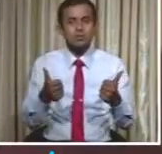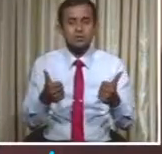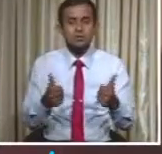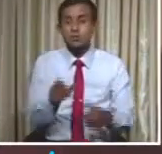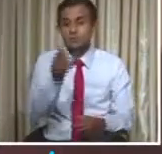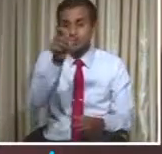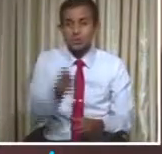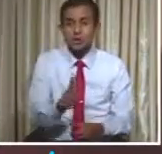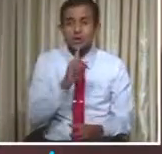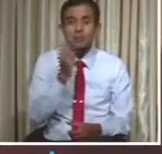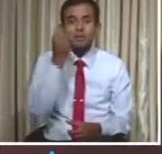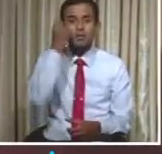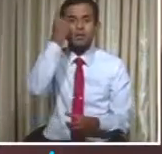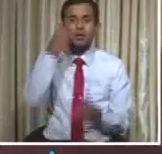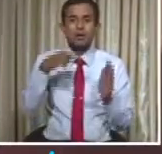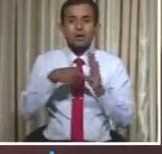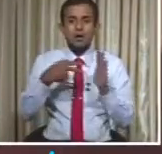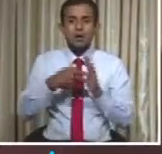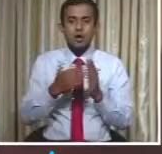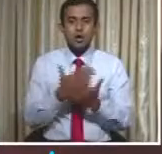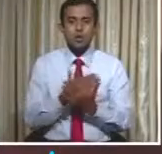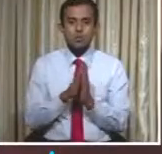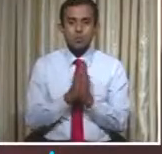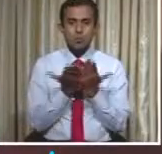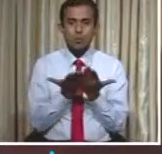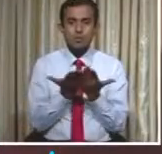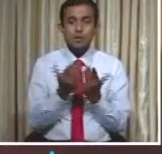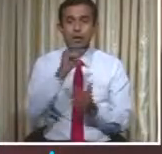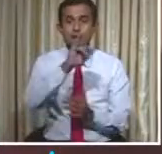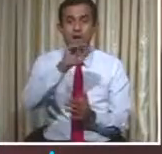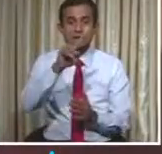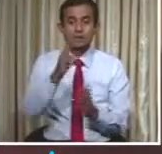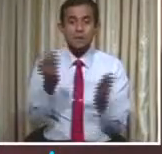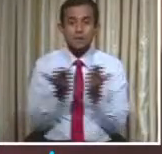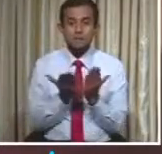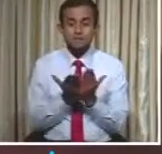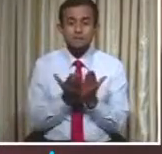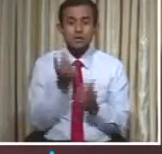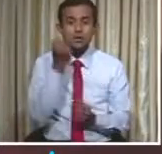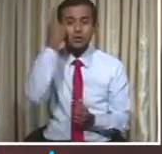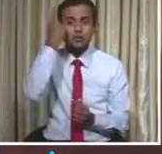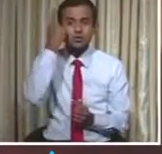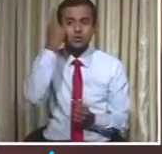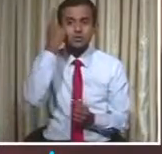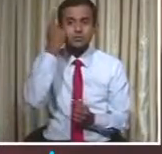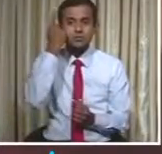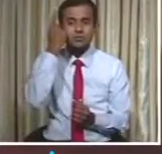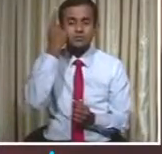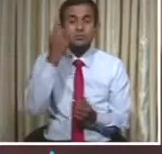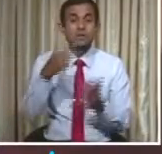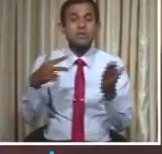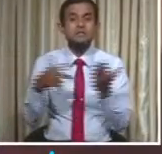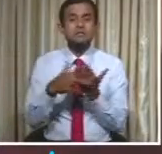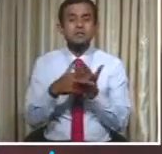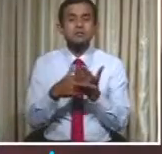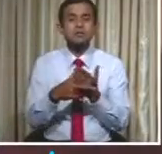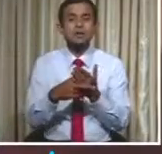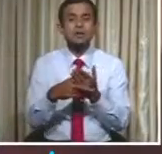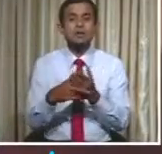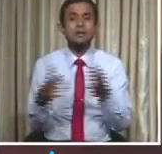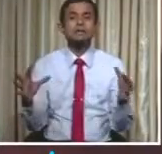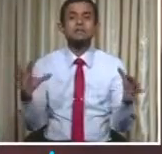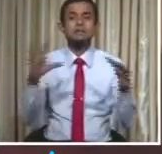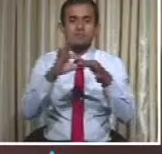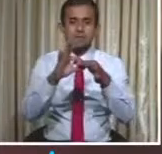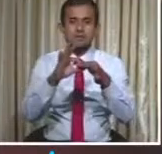ඔබතුමාලට කියනවා මේ යෝජනාව මේ අයවැය පොතේ 62 වෙනි පිටුවේ තියෙන මේ යෝජනාව. මේක කරුණාකරලා සමුපකාරංශයට ඒක අබද්ධ කරන්න.